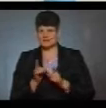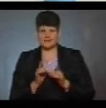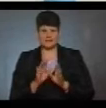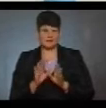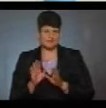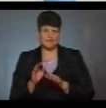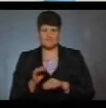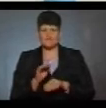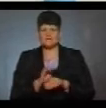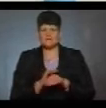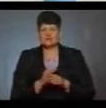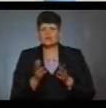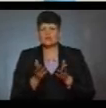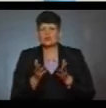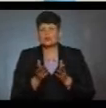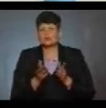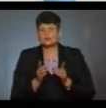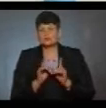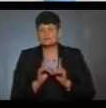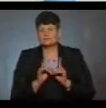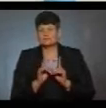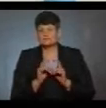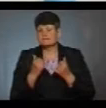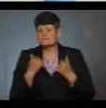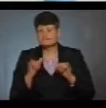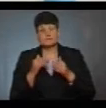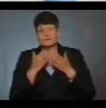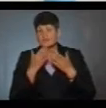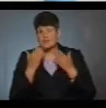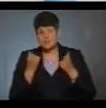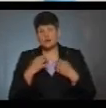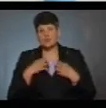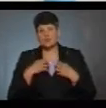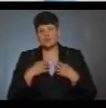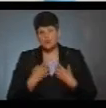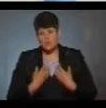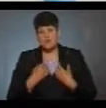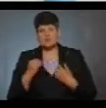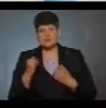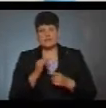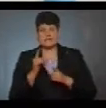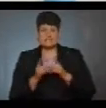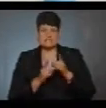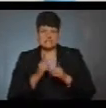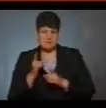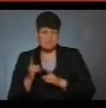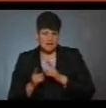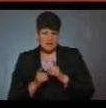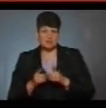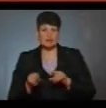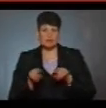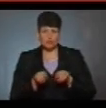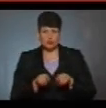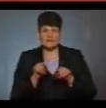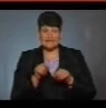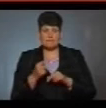фактично якоїсь такої інтриги немає, тому що розчарування і якісь зміни, вони